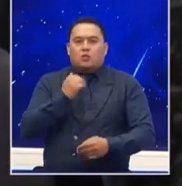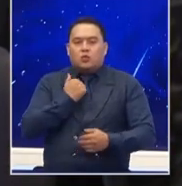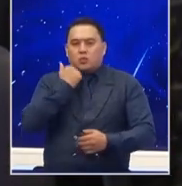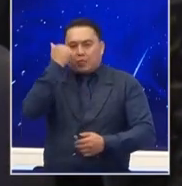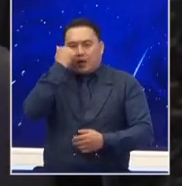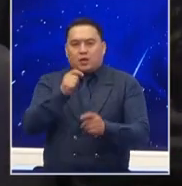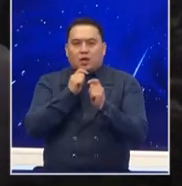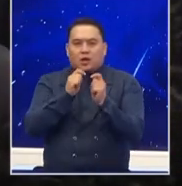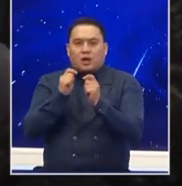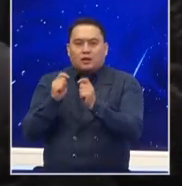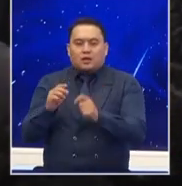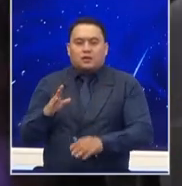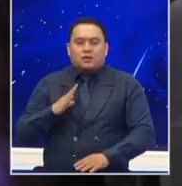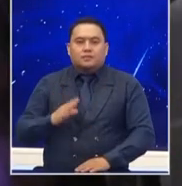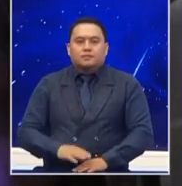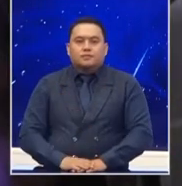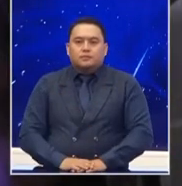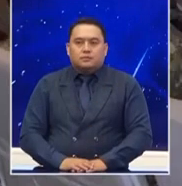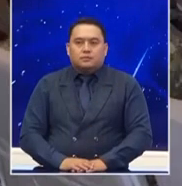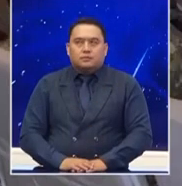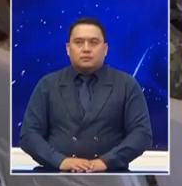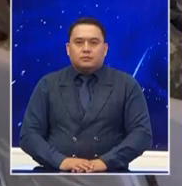және құрмет грамоталарымен марапатталды.